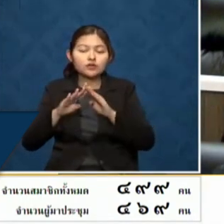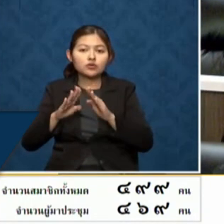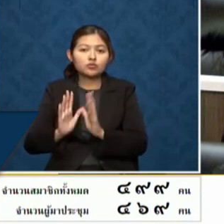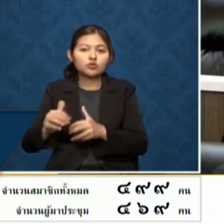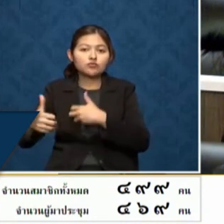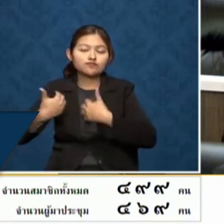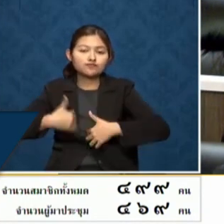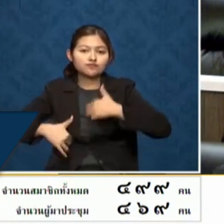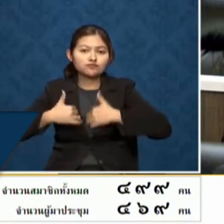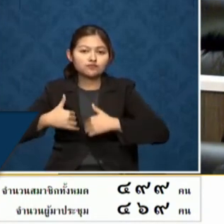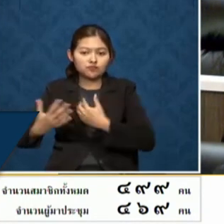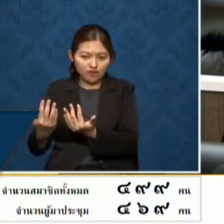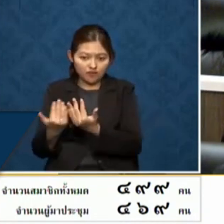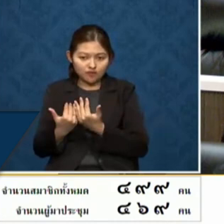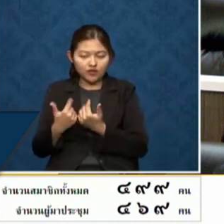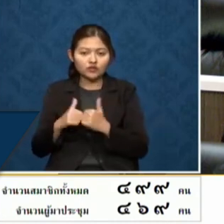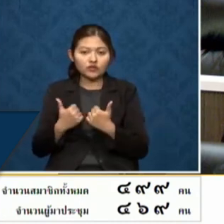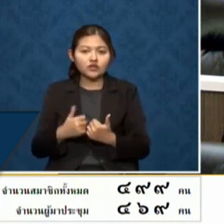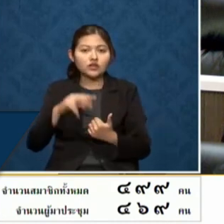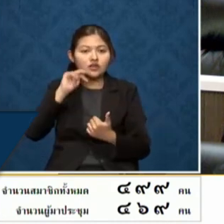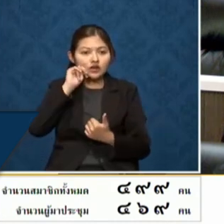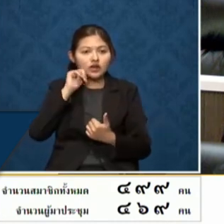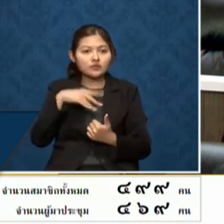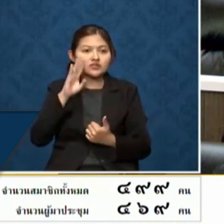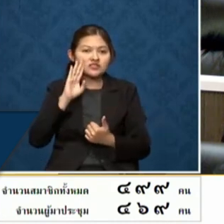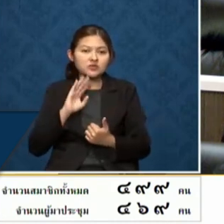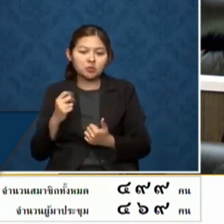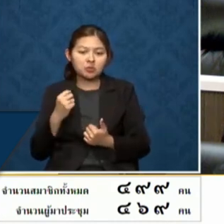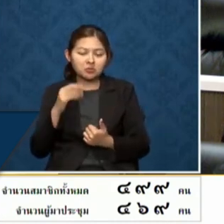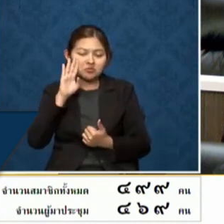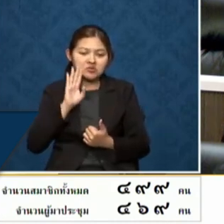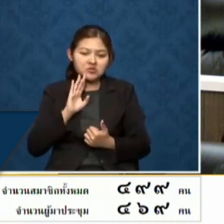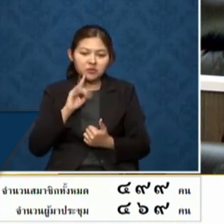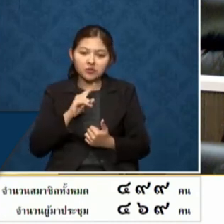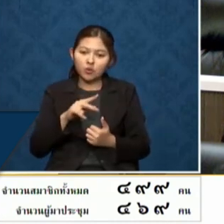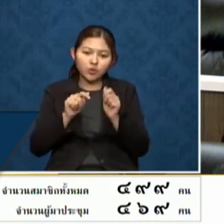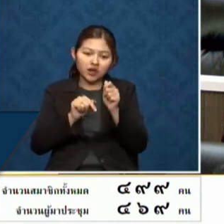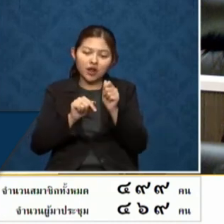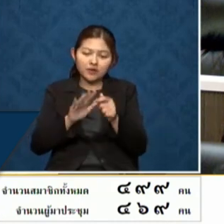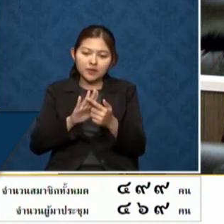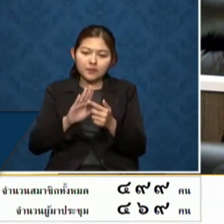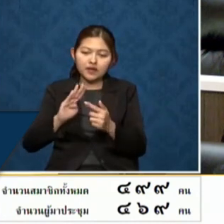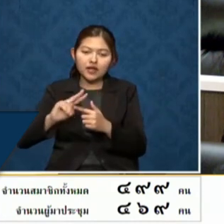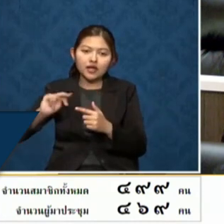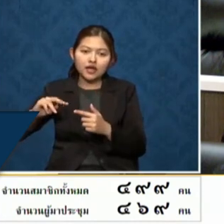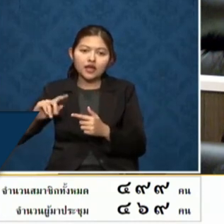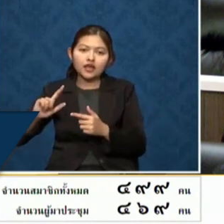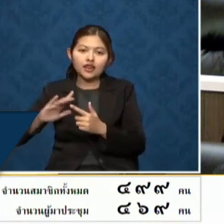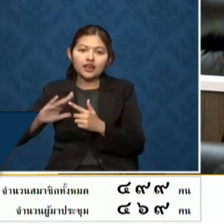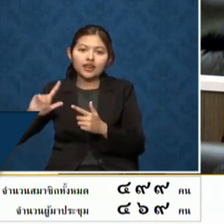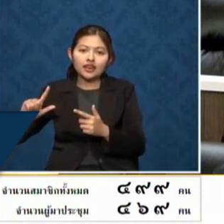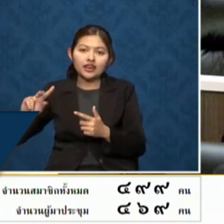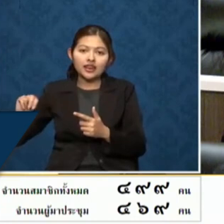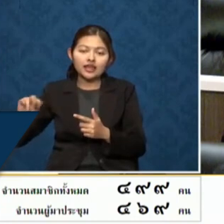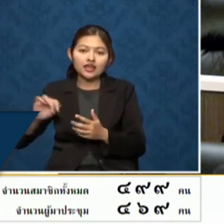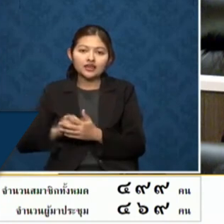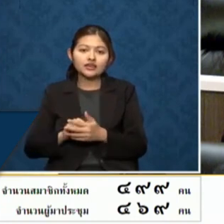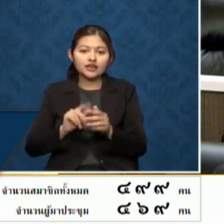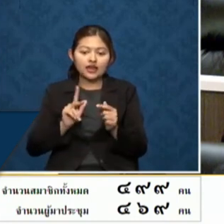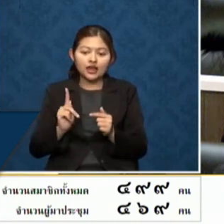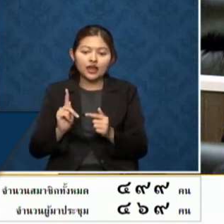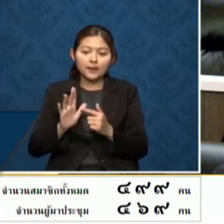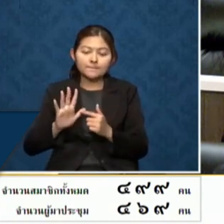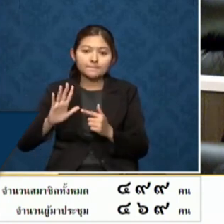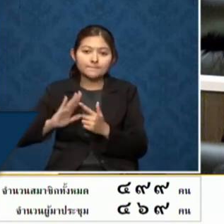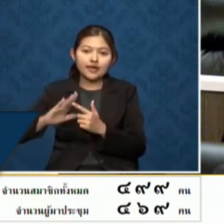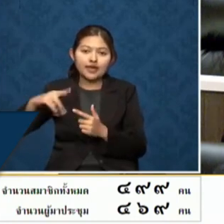ว่าตอนนี้ครับน้ำปาปลาตอนนี้ก็เป็นสีโอวันตินกันทั้งอำเภอนะครับทั้งอำเภอบางเลนอำเภอดอนตูมเลยนะครับแล้วก็อำเภอกำแพงแสนในพื้นที่